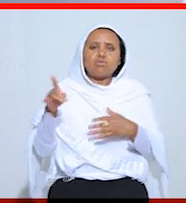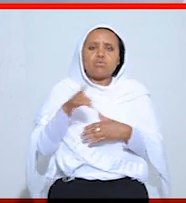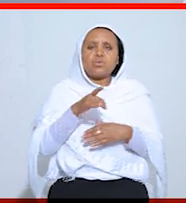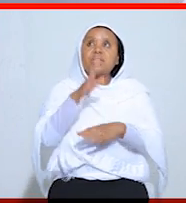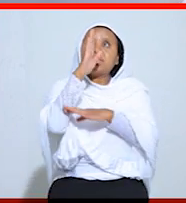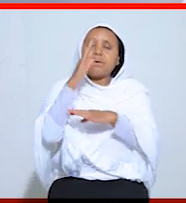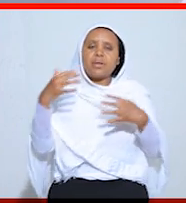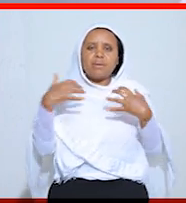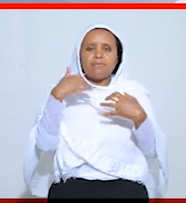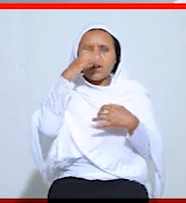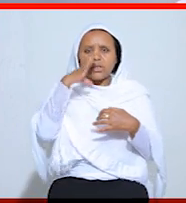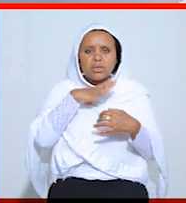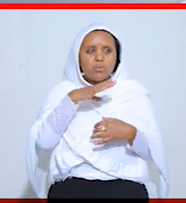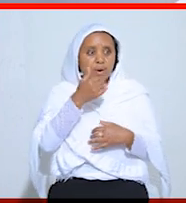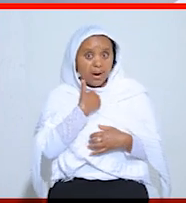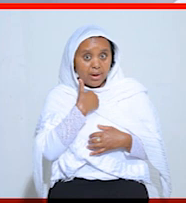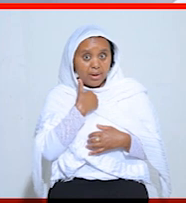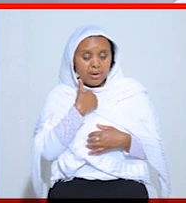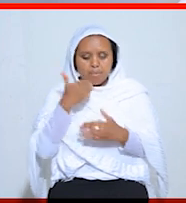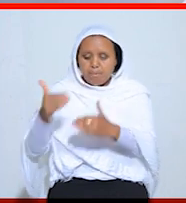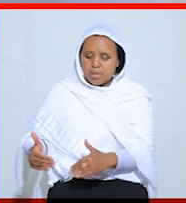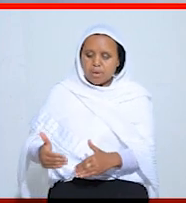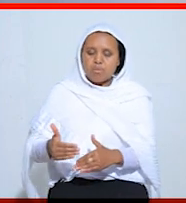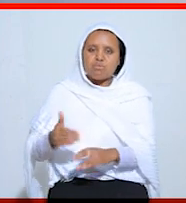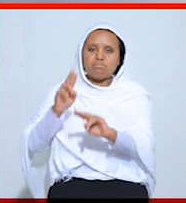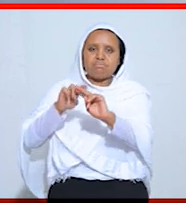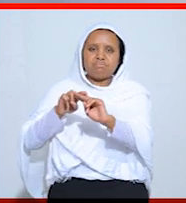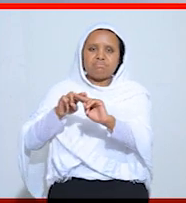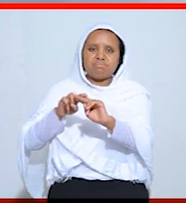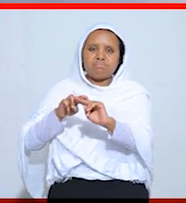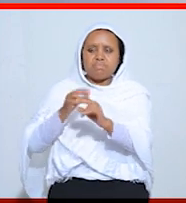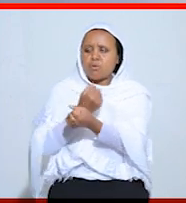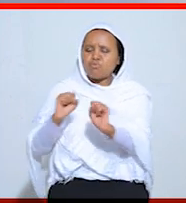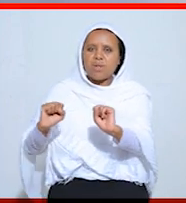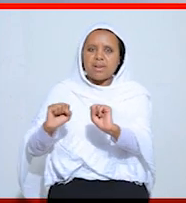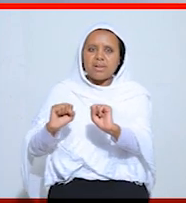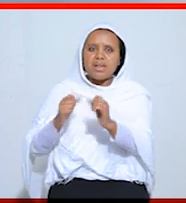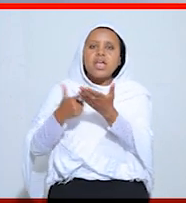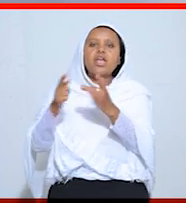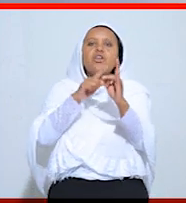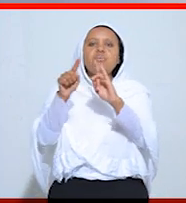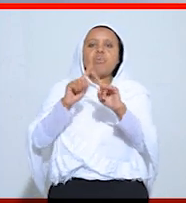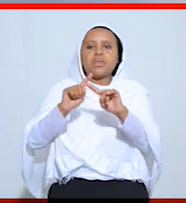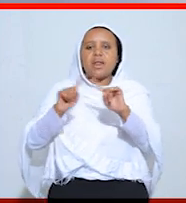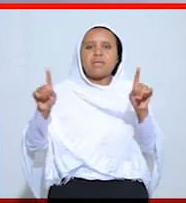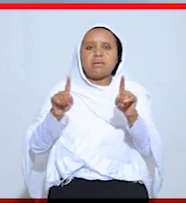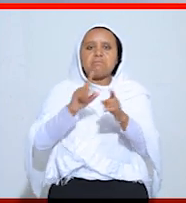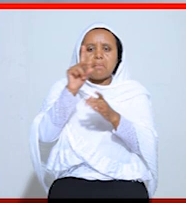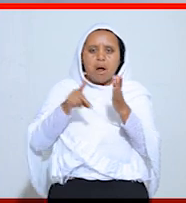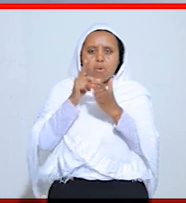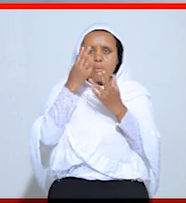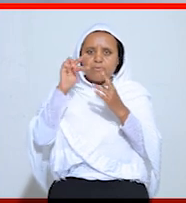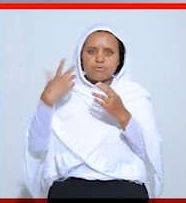መላእክት እግዚአብሔርን የሚፈራ ሰው ካለ በአጠገቡ ይከትማሉ፣ ያድኑታል። ይሄን ደግሞ በተለያየ